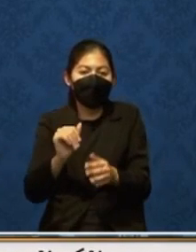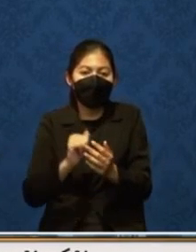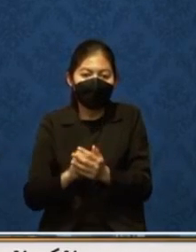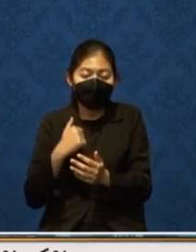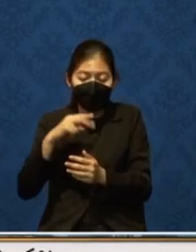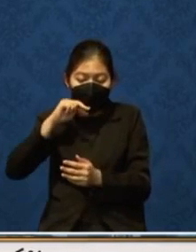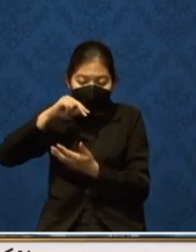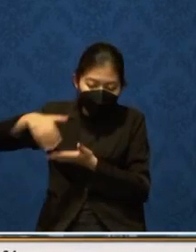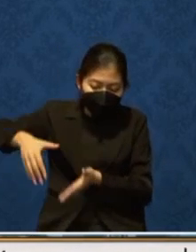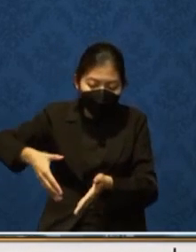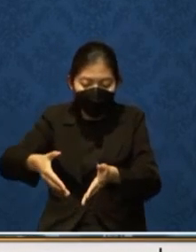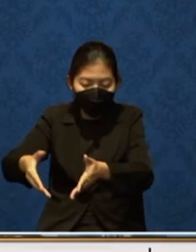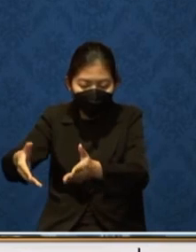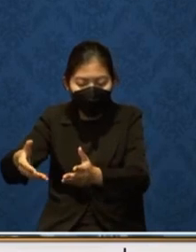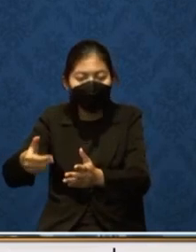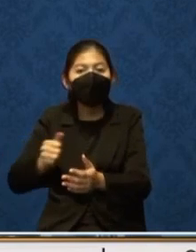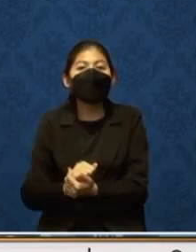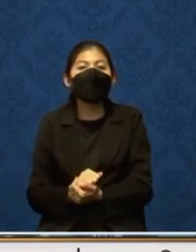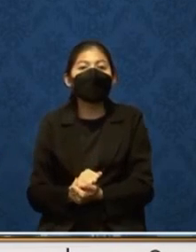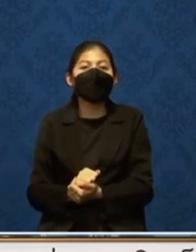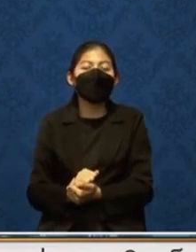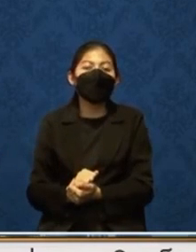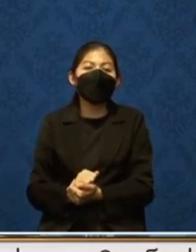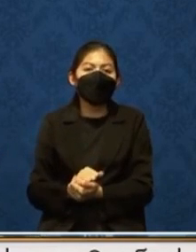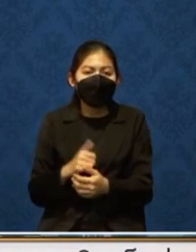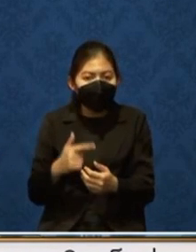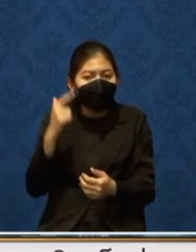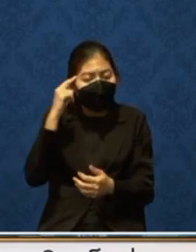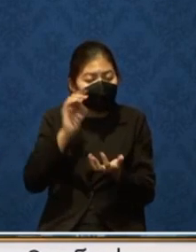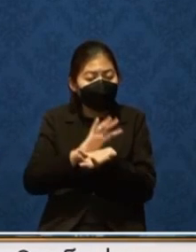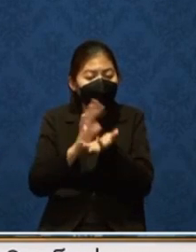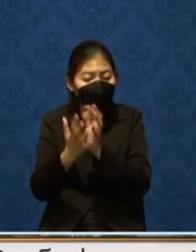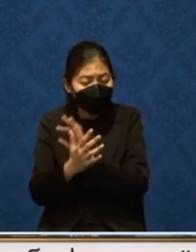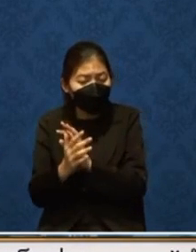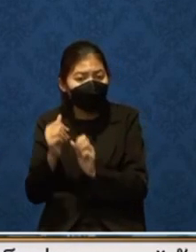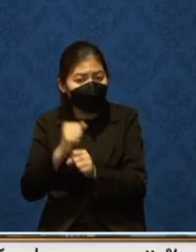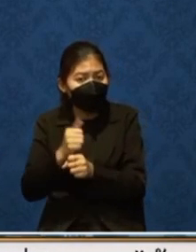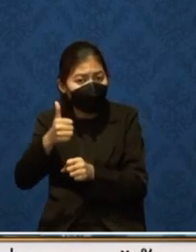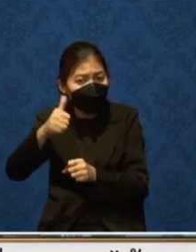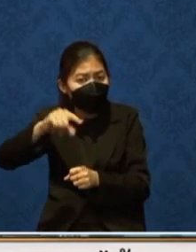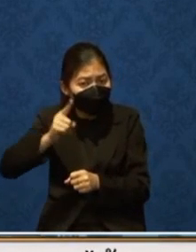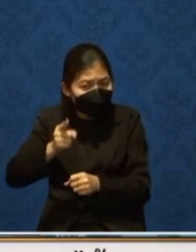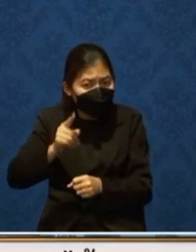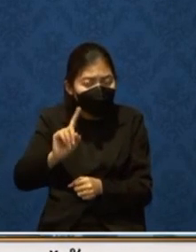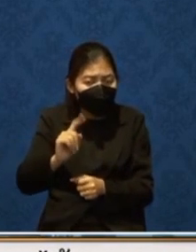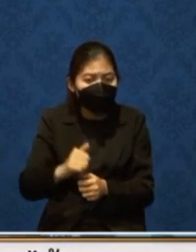ต้ถามเลยนะครับ วทำแบนี้มันบướcนาศกจิหรอไม่ผมตอบเลยวไม่